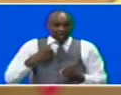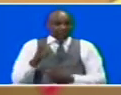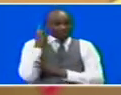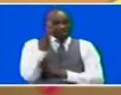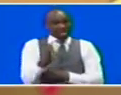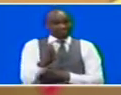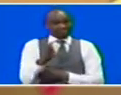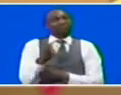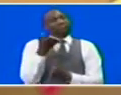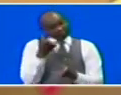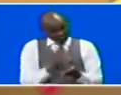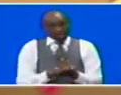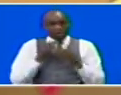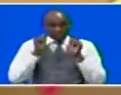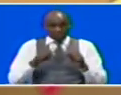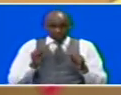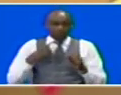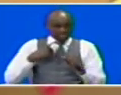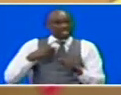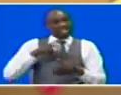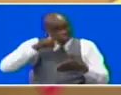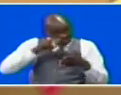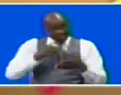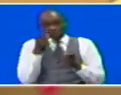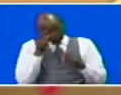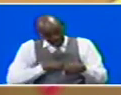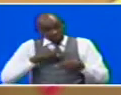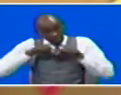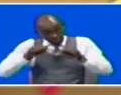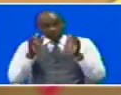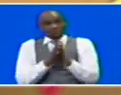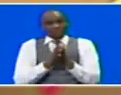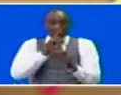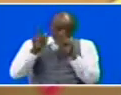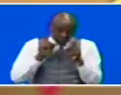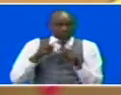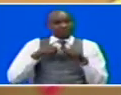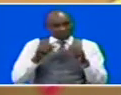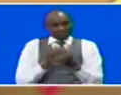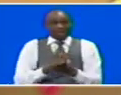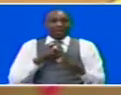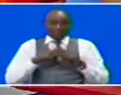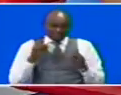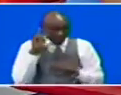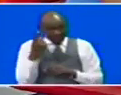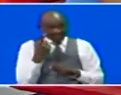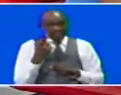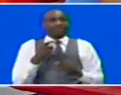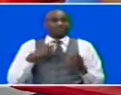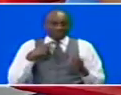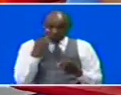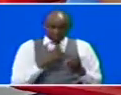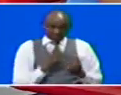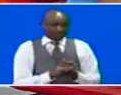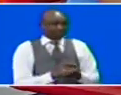Dan Kanokach, tutakuwa tunasoma jumbe hizi katika mahojiano haya. Lakini kwanza wakili, asante sana kwa kufika katika